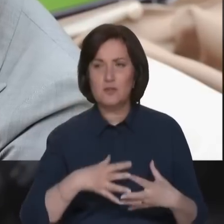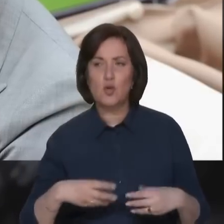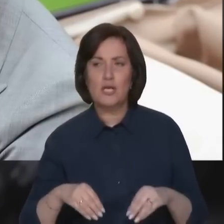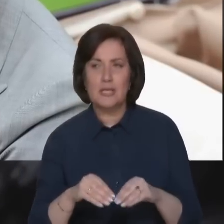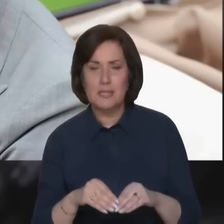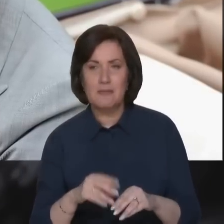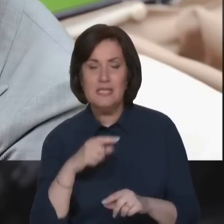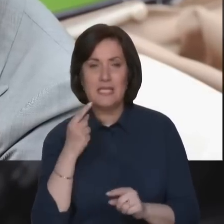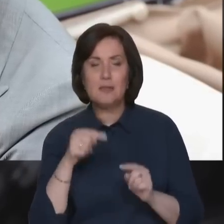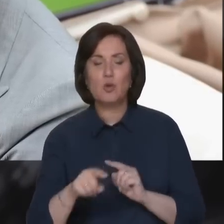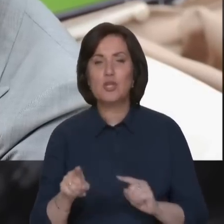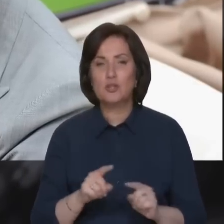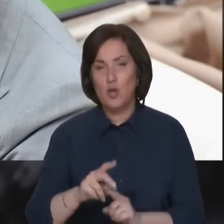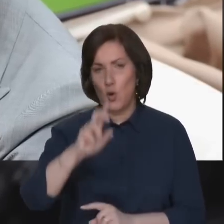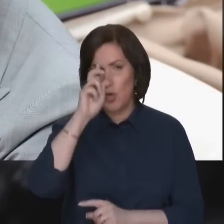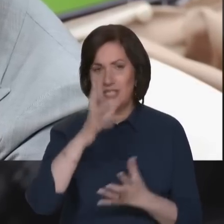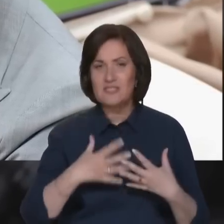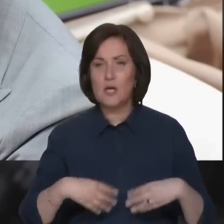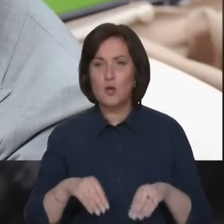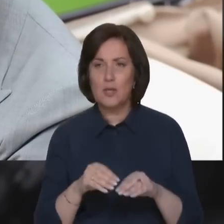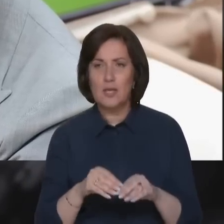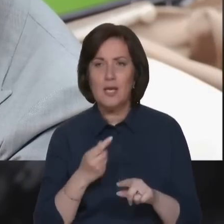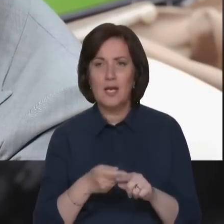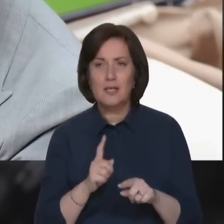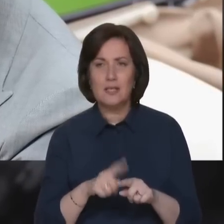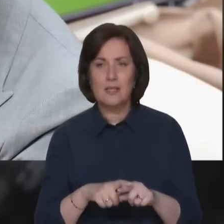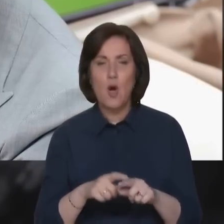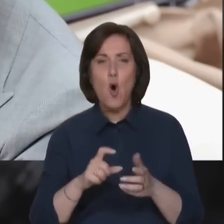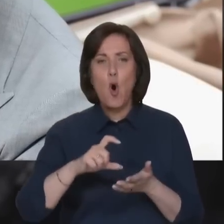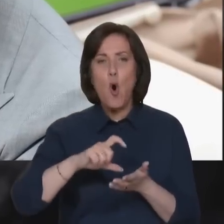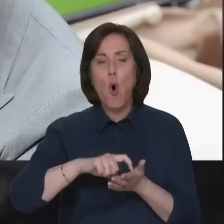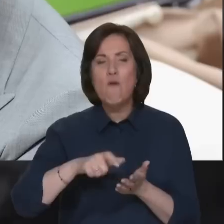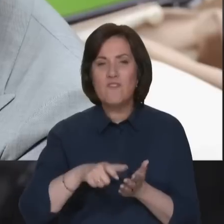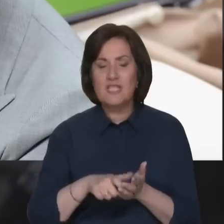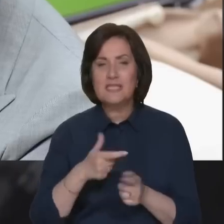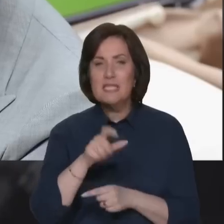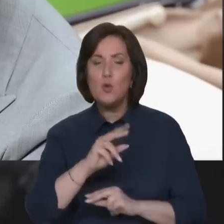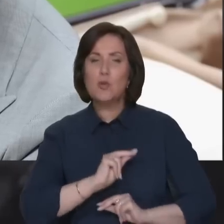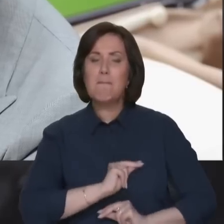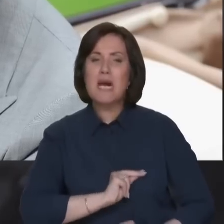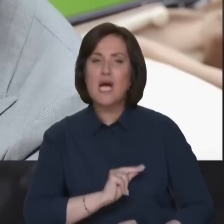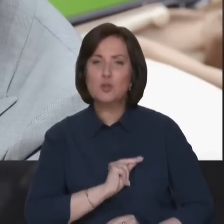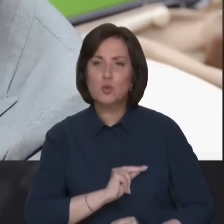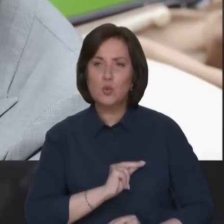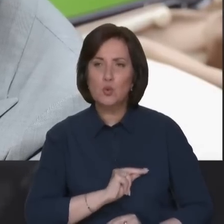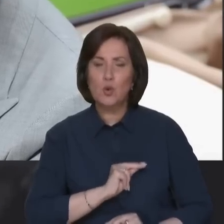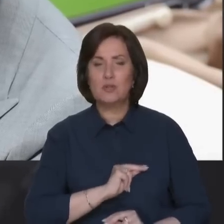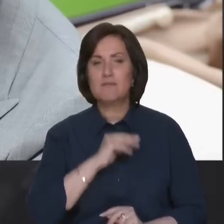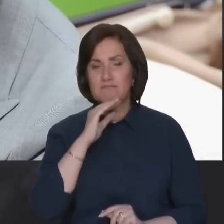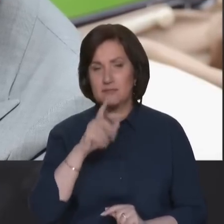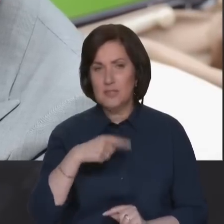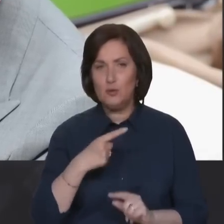родини. Йдеться про те, що королівська родина – це офіс, там, де люди працюють. Годі казати,